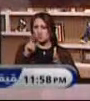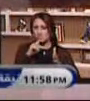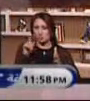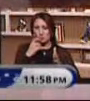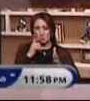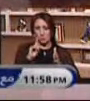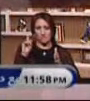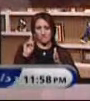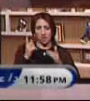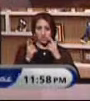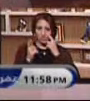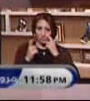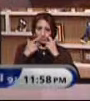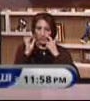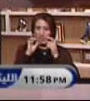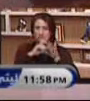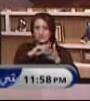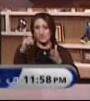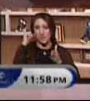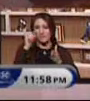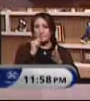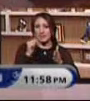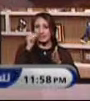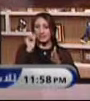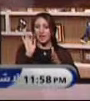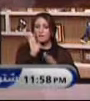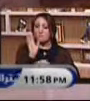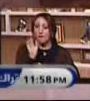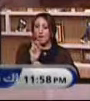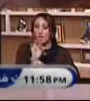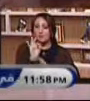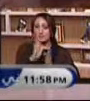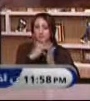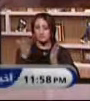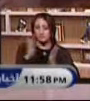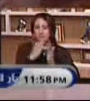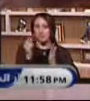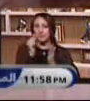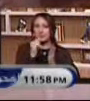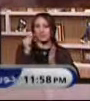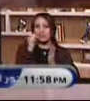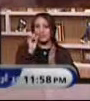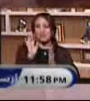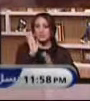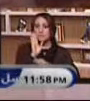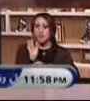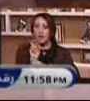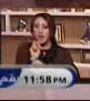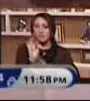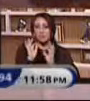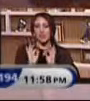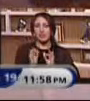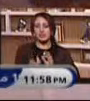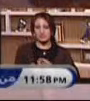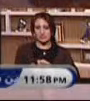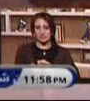ينفعش. لابد الحقيقه دي مسؤوليه الاباء والامهات. المدرسه اي كلام والاعلام اي. طب واحنا مسؤوليتنا